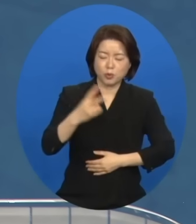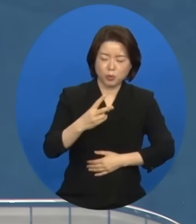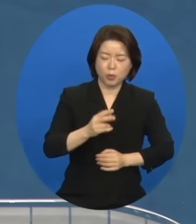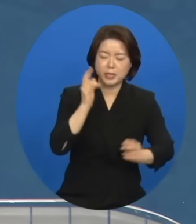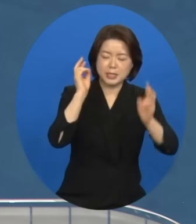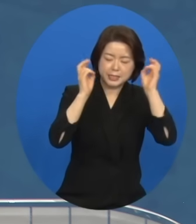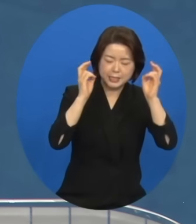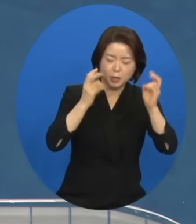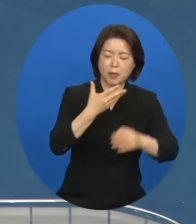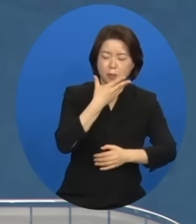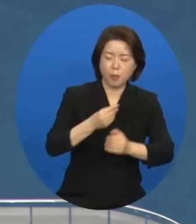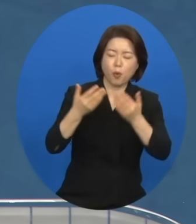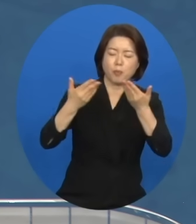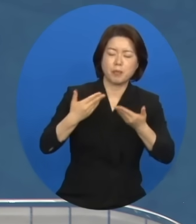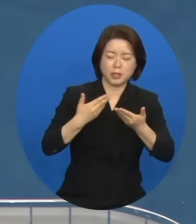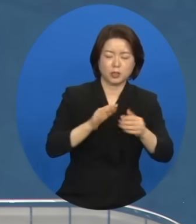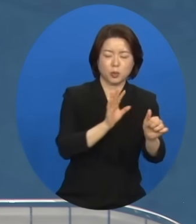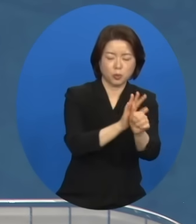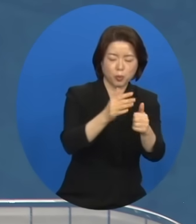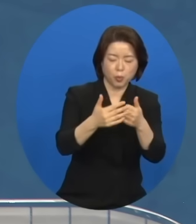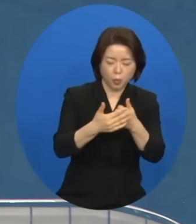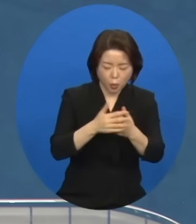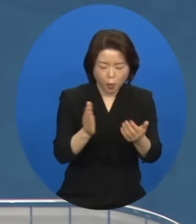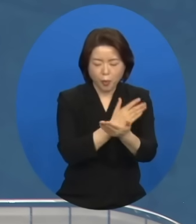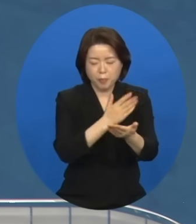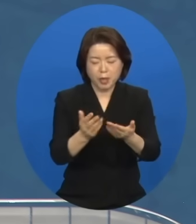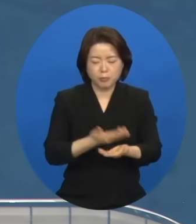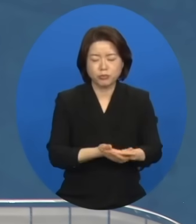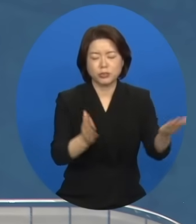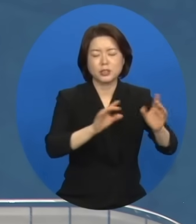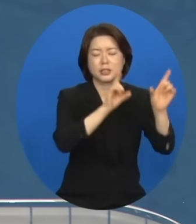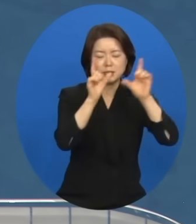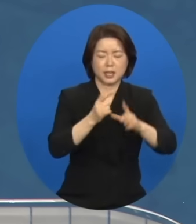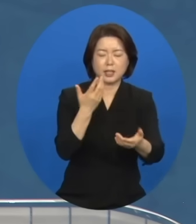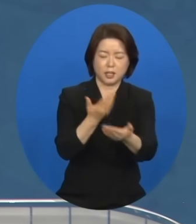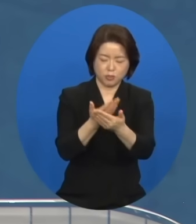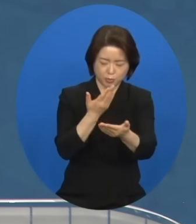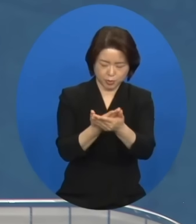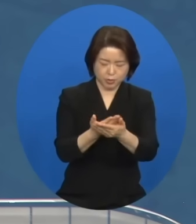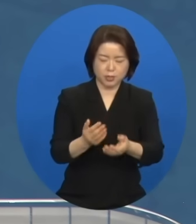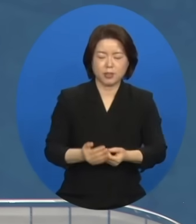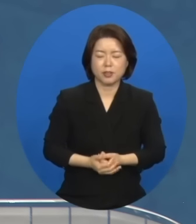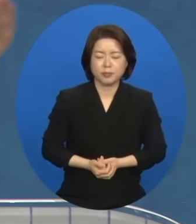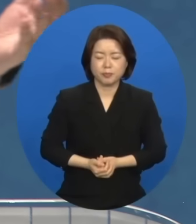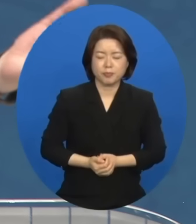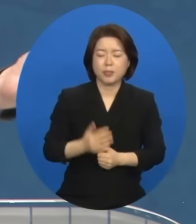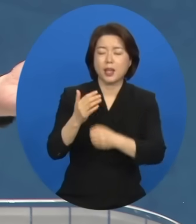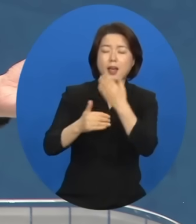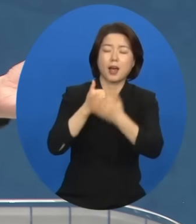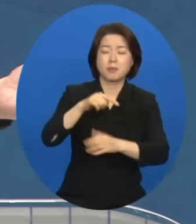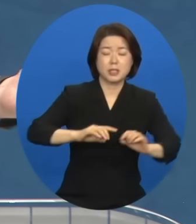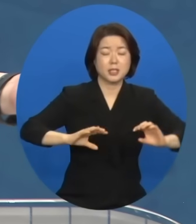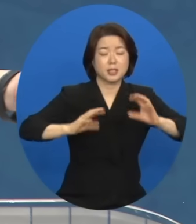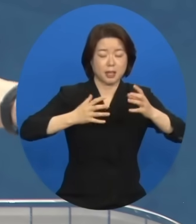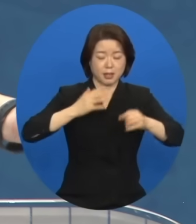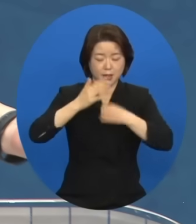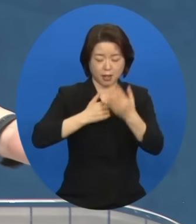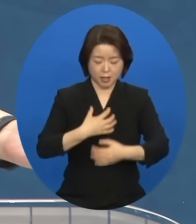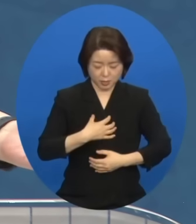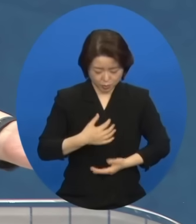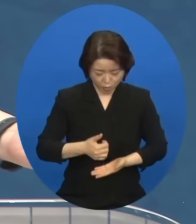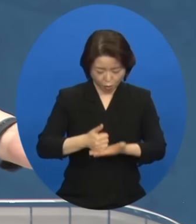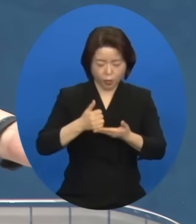기업의 복을 받아 돕고 베푸는 자의 삶을 살아가게 하옵소서. 하나님, 이 나라가 하나님을